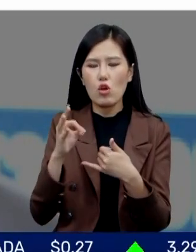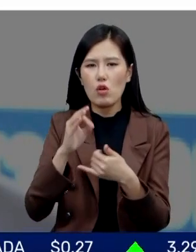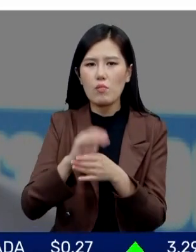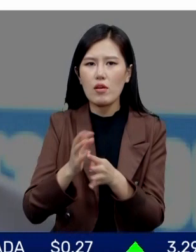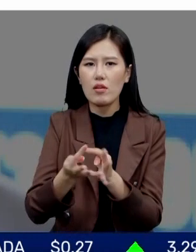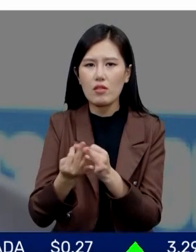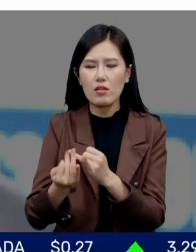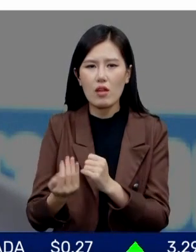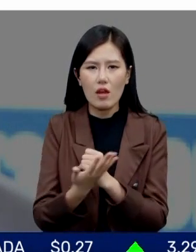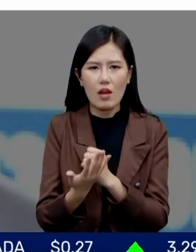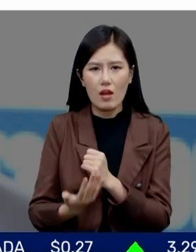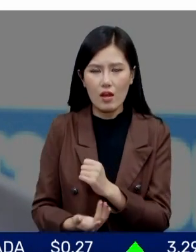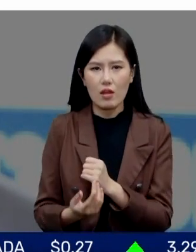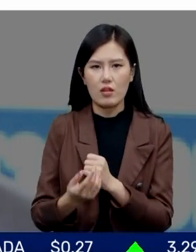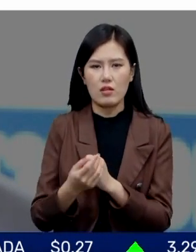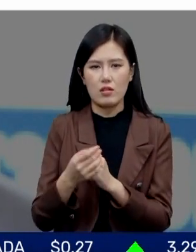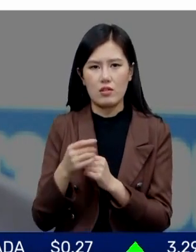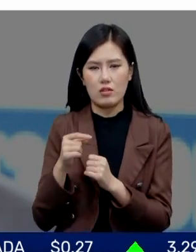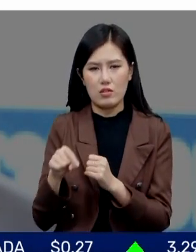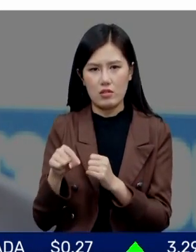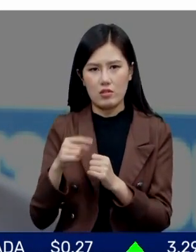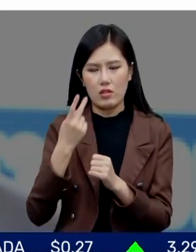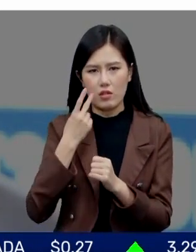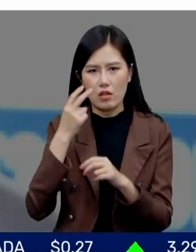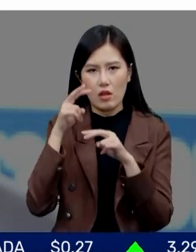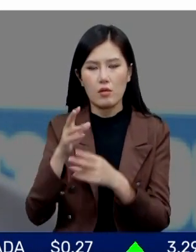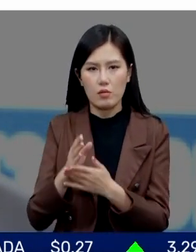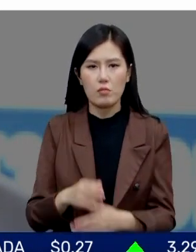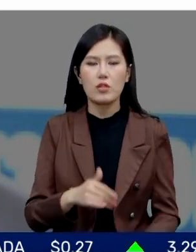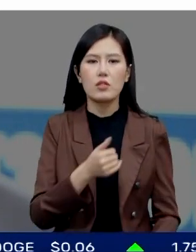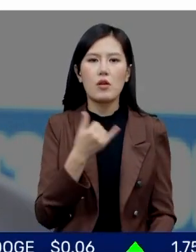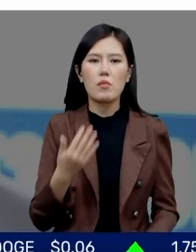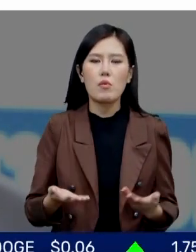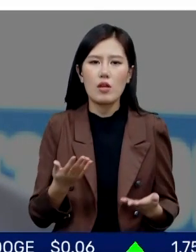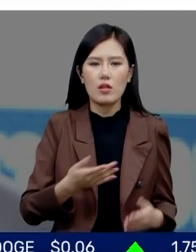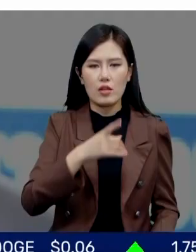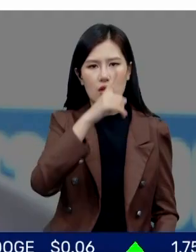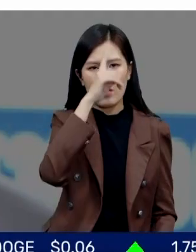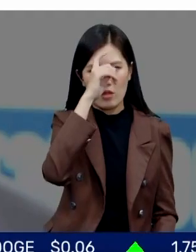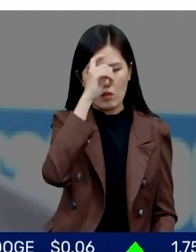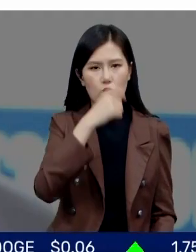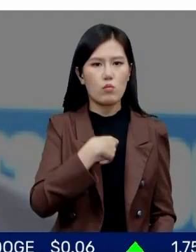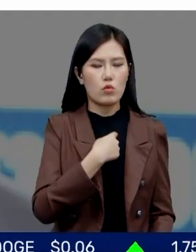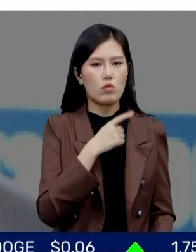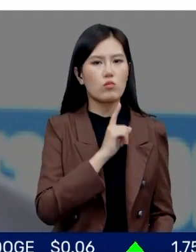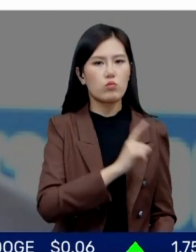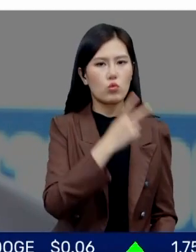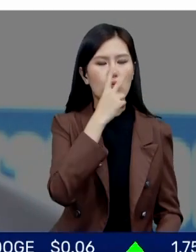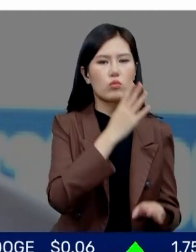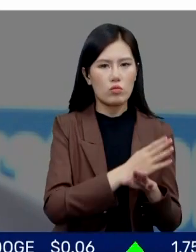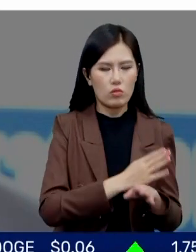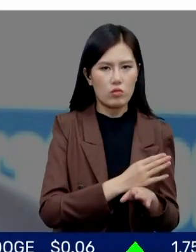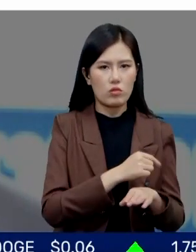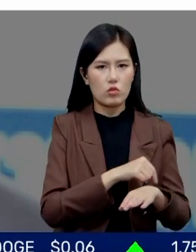суурилаад бодлого гараад байна. За энэ тэгээд эрүүл мэндийн салбарт магадгүй одоо эмнэлэгт үзүүлчээд шарх шаруй